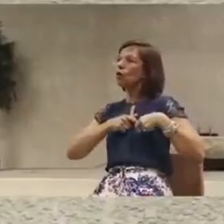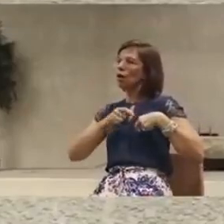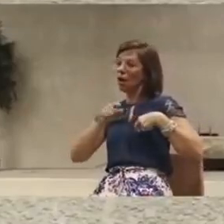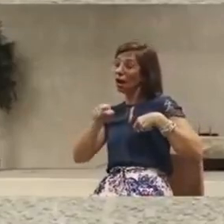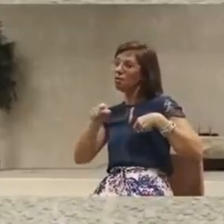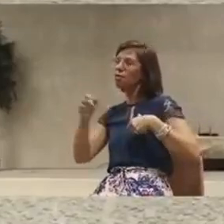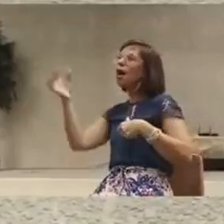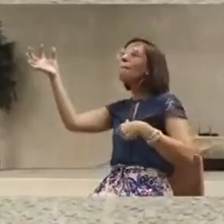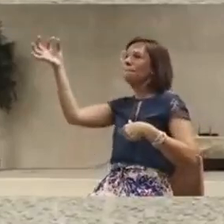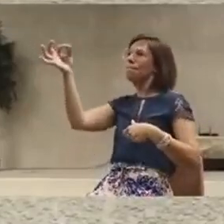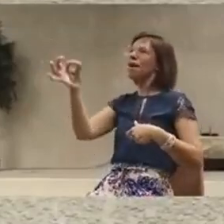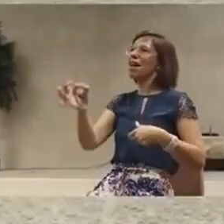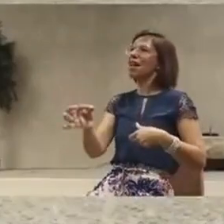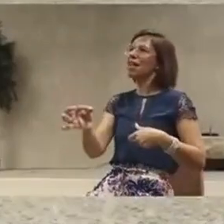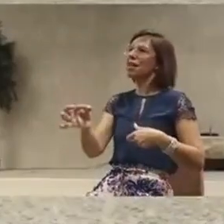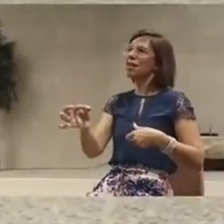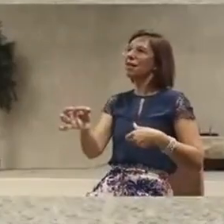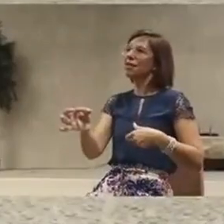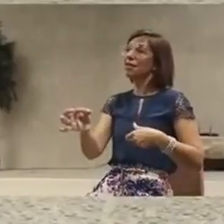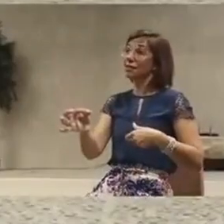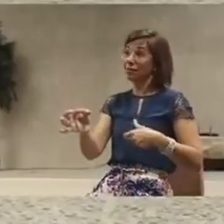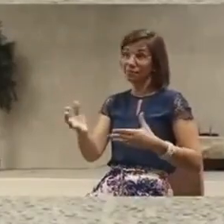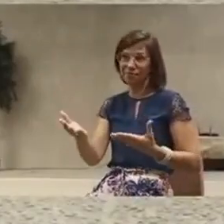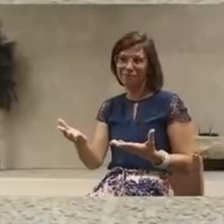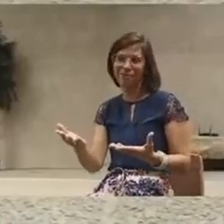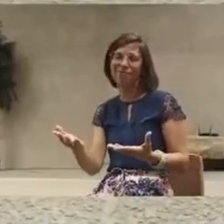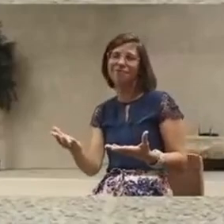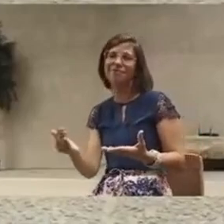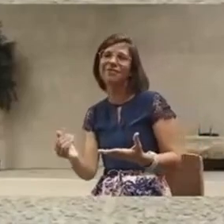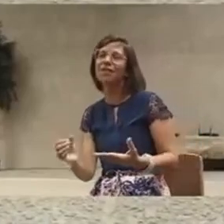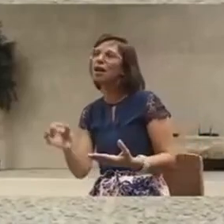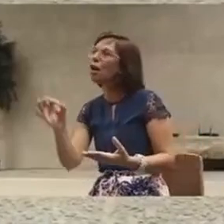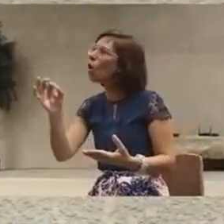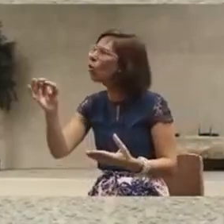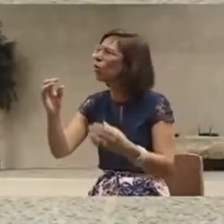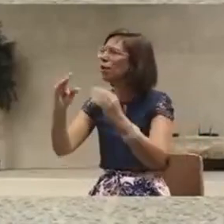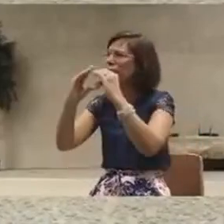Dieu dans le désert, en fait, nous parle.